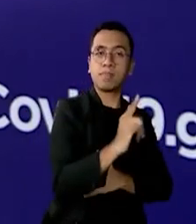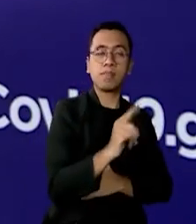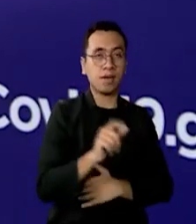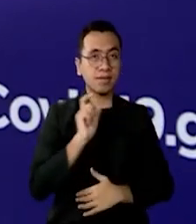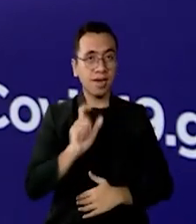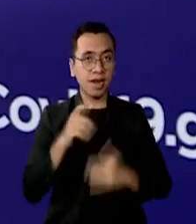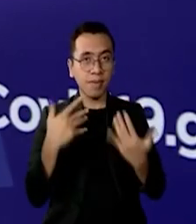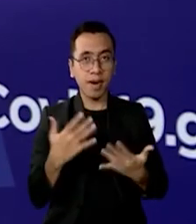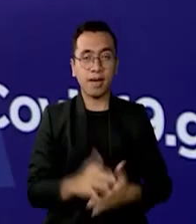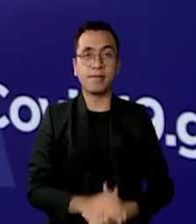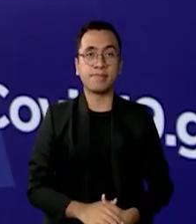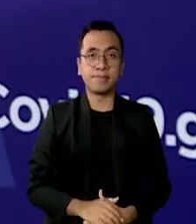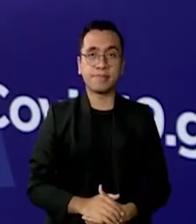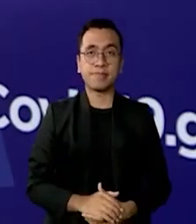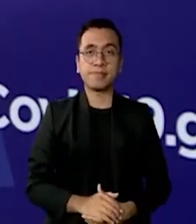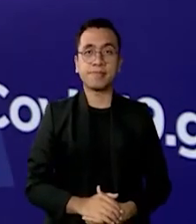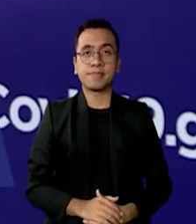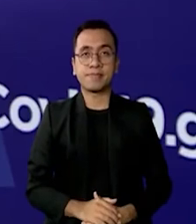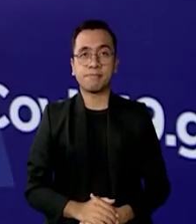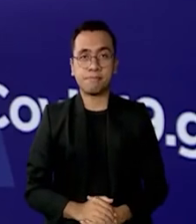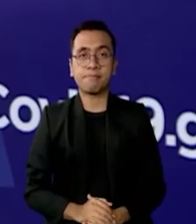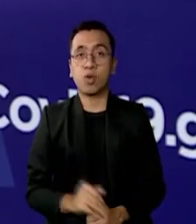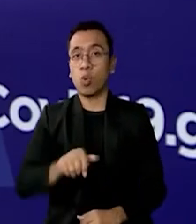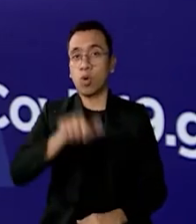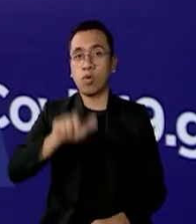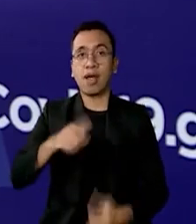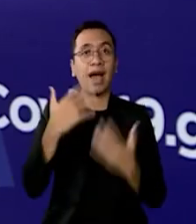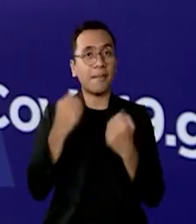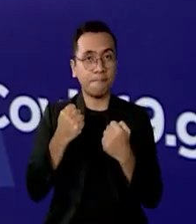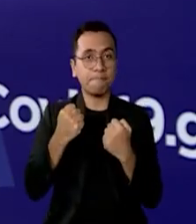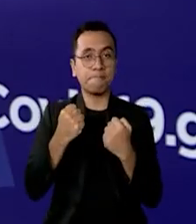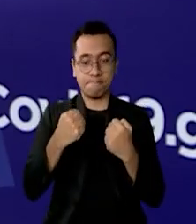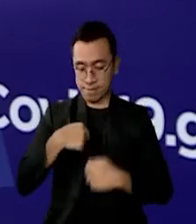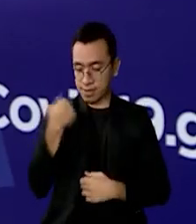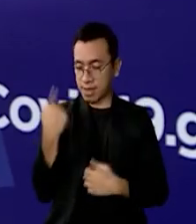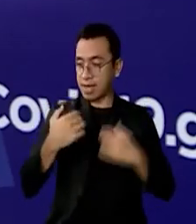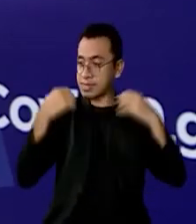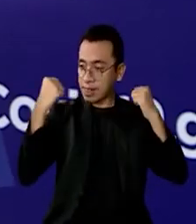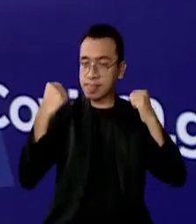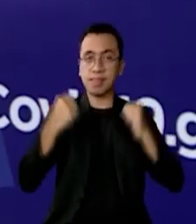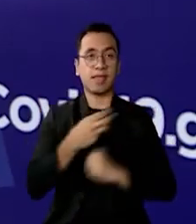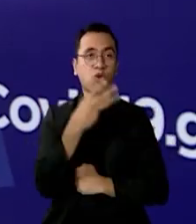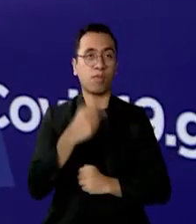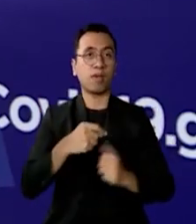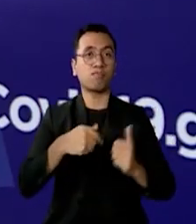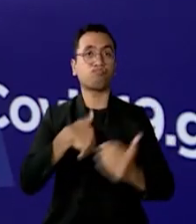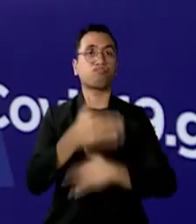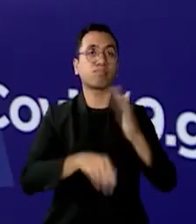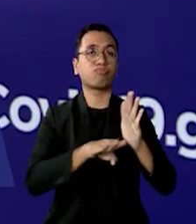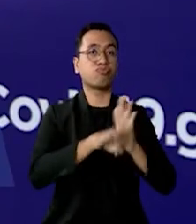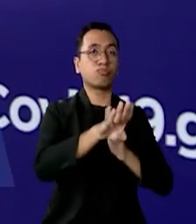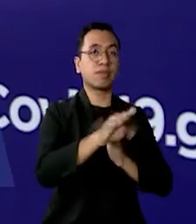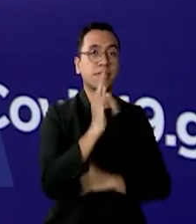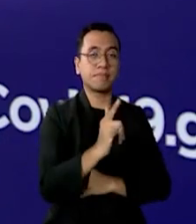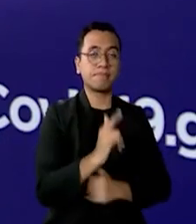diharapkan Saya rasa semua mengharapkan kita tetap sehat tapi ekonomi tetap bisa berjalan dengan baik itu karena hidup ini kan terus